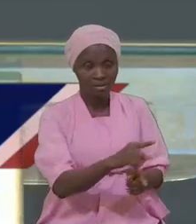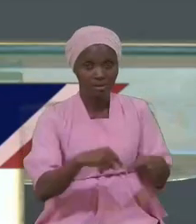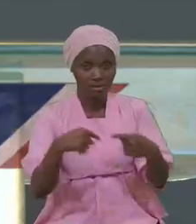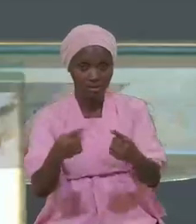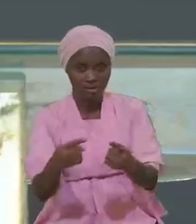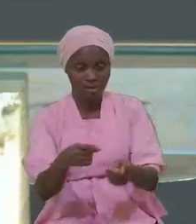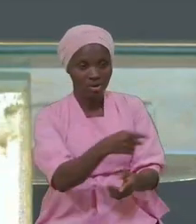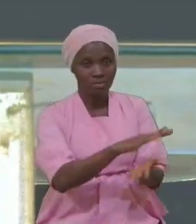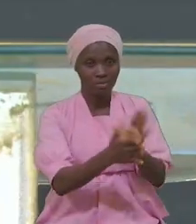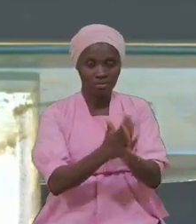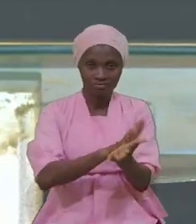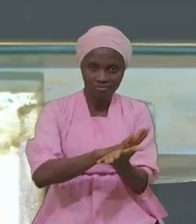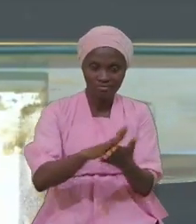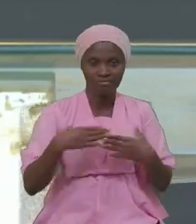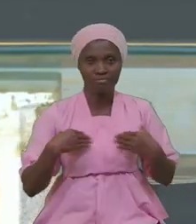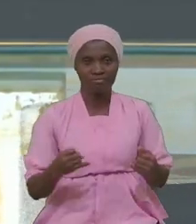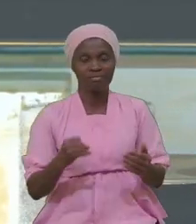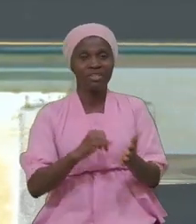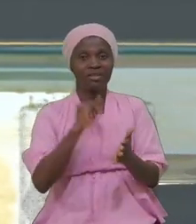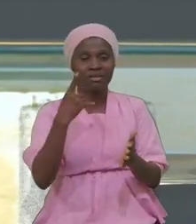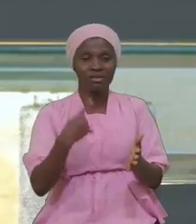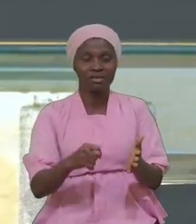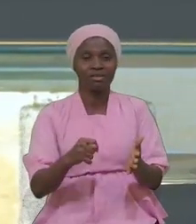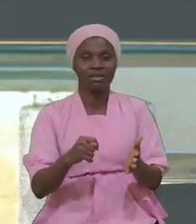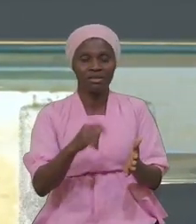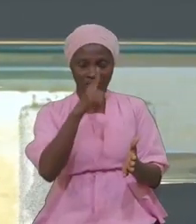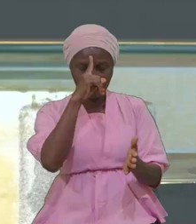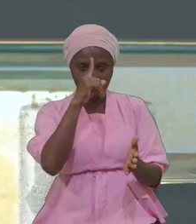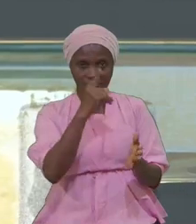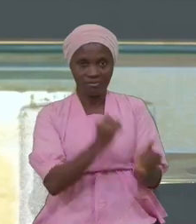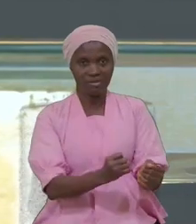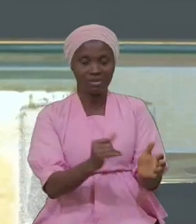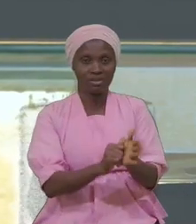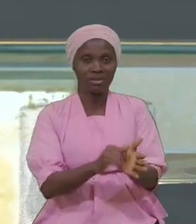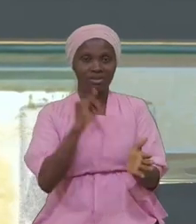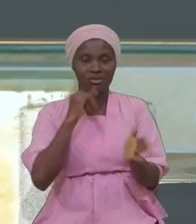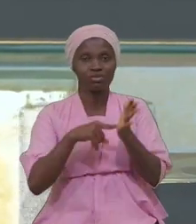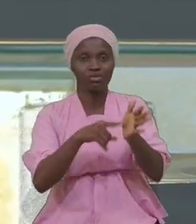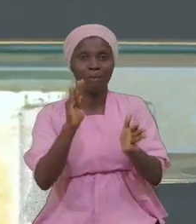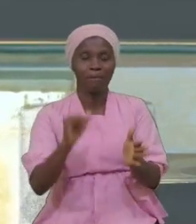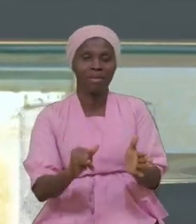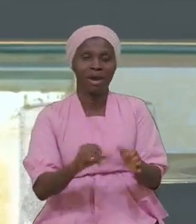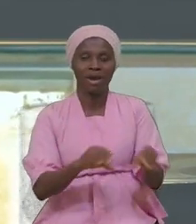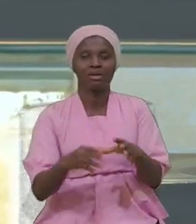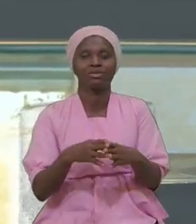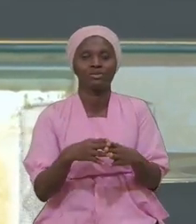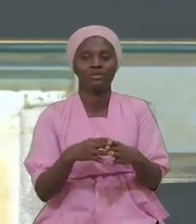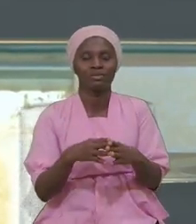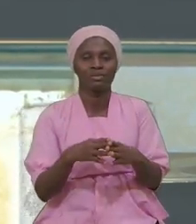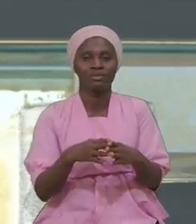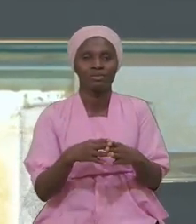foi. La foi qui se démontre par les actes.